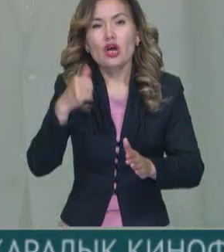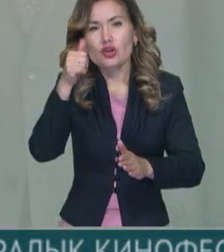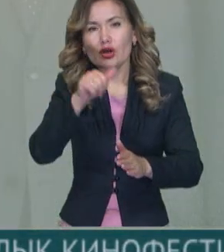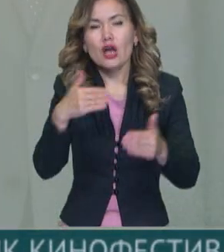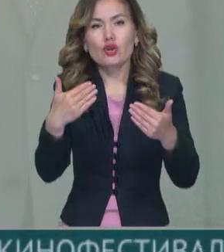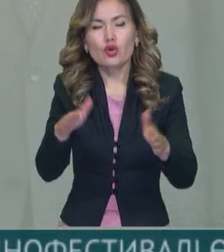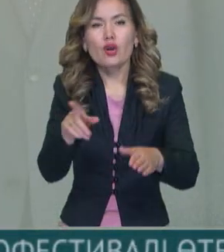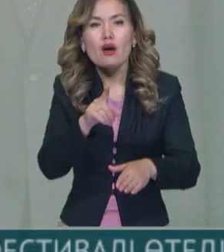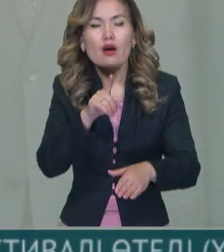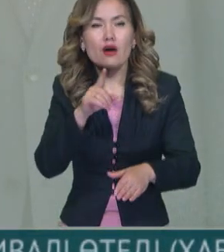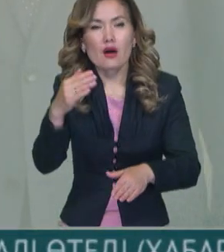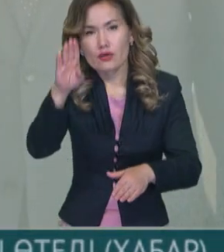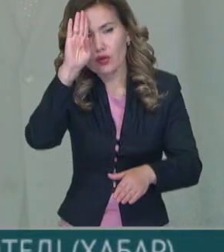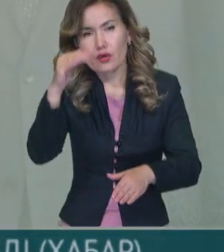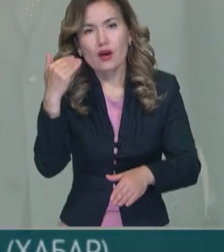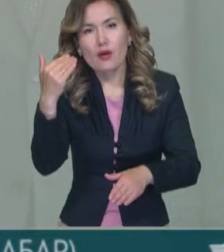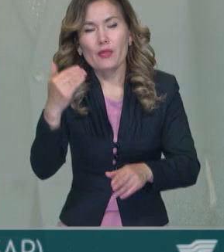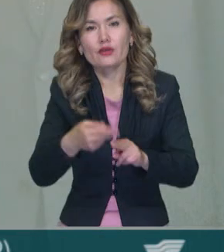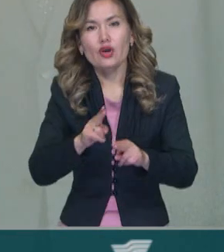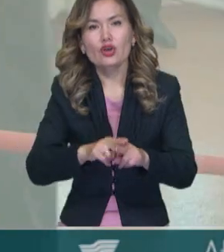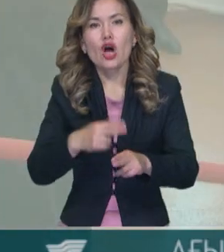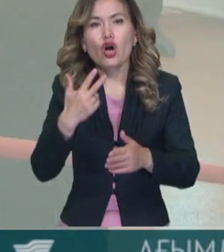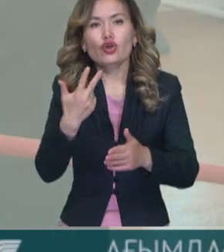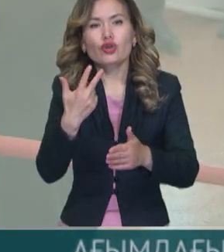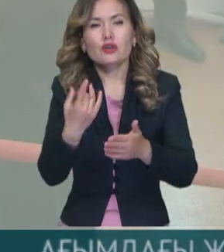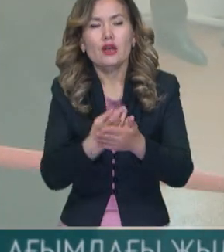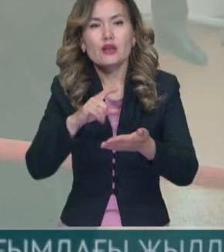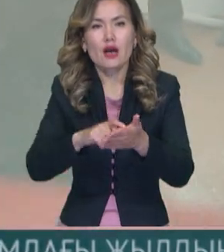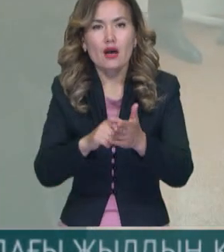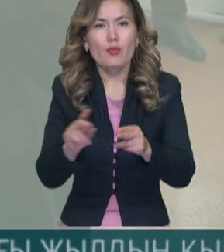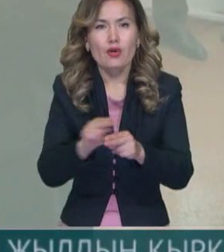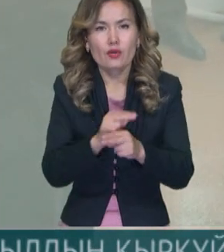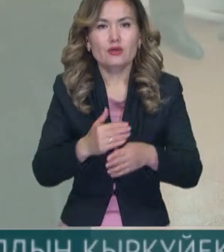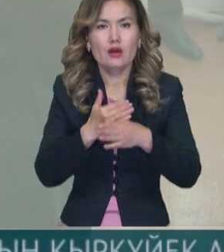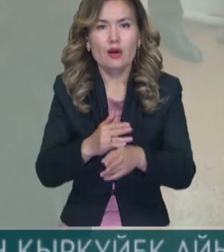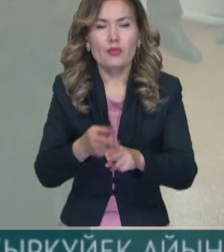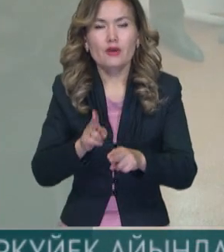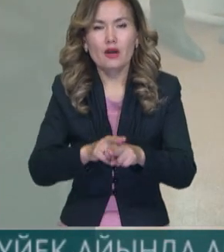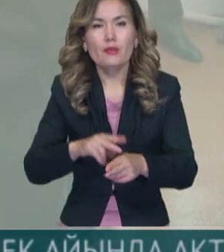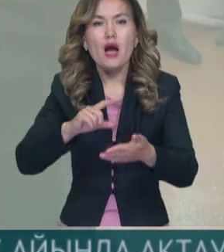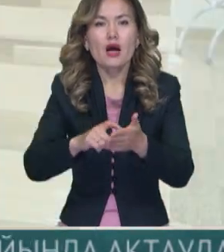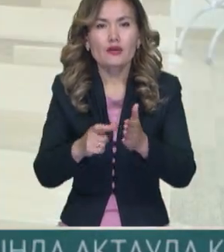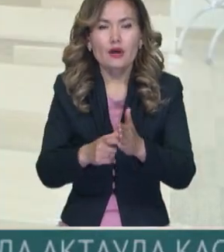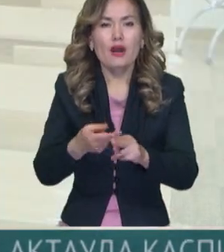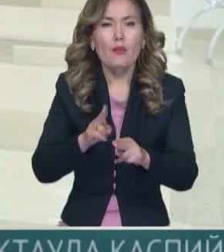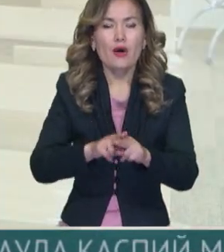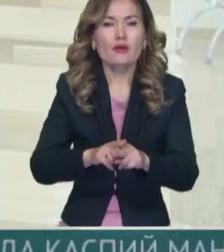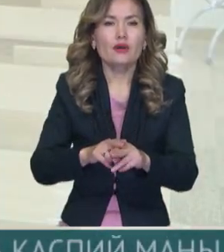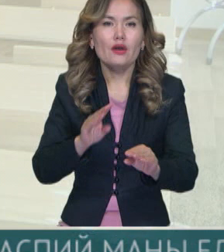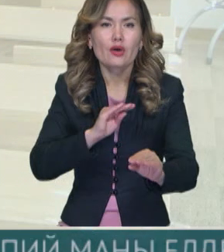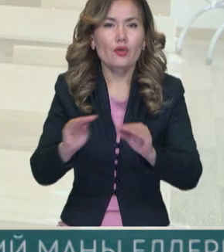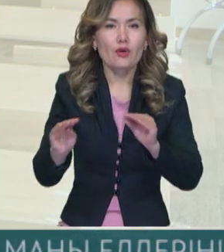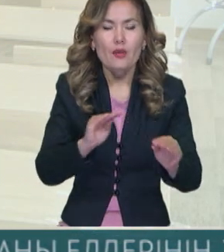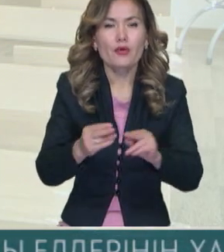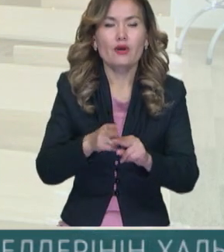қоғам қайраткері Шырын Құрманбаева осымен үшінші кабинетті жабдықтауға қол ұшын беріп отыр. Сынып бөлмесіне білім саласына жарты ғасыр ғұмырын